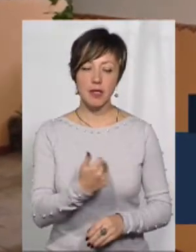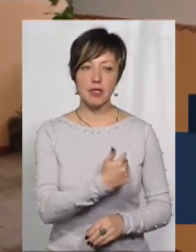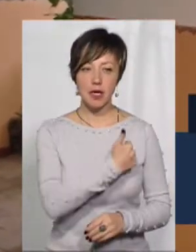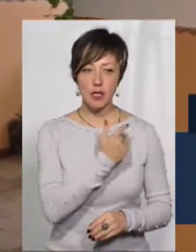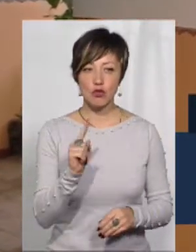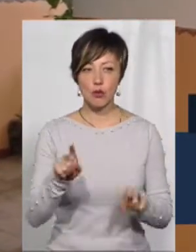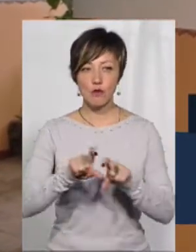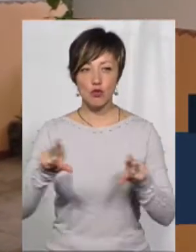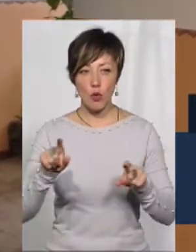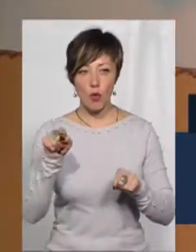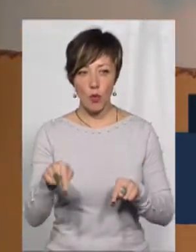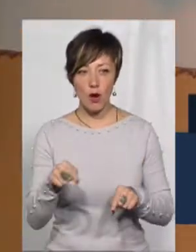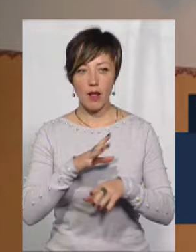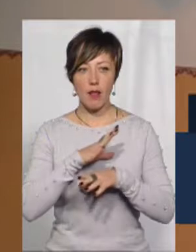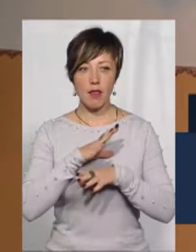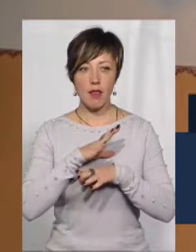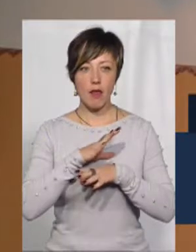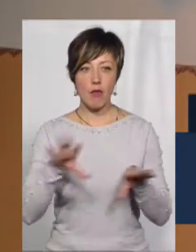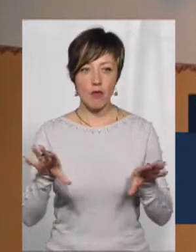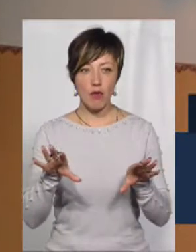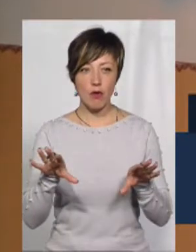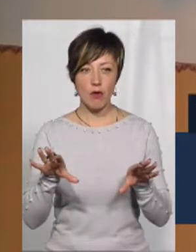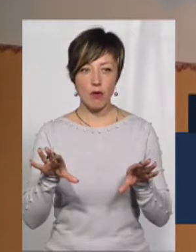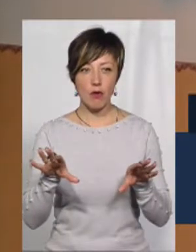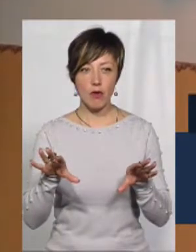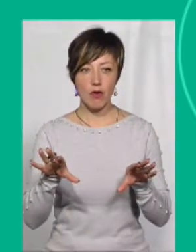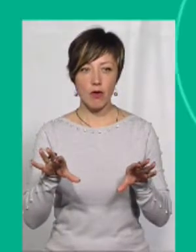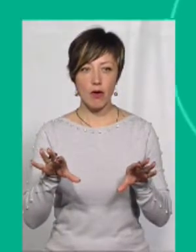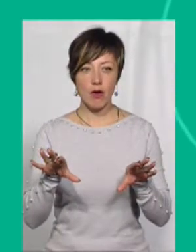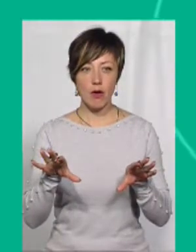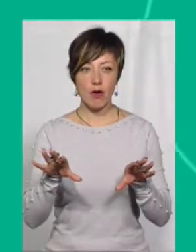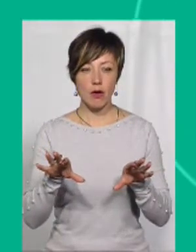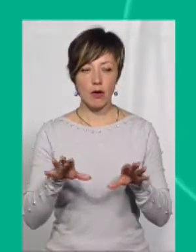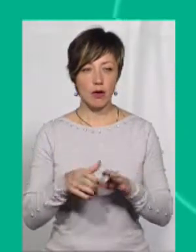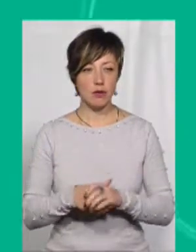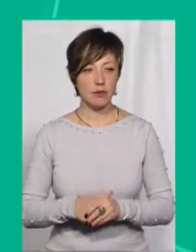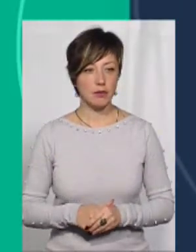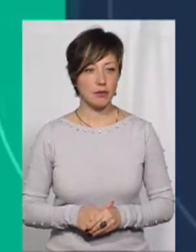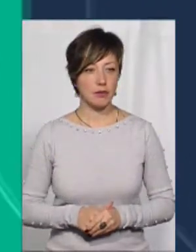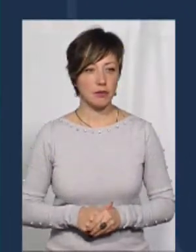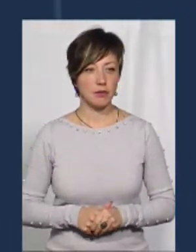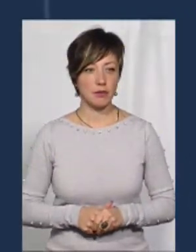в школі не було лінійок, щоб їх збирали на великих перервах.